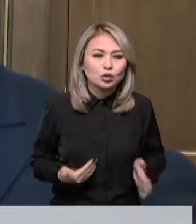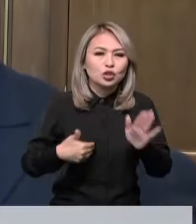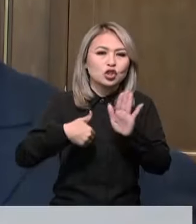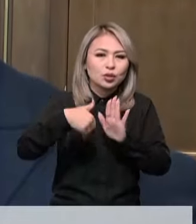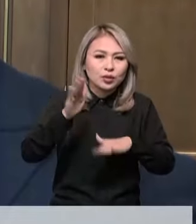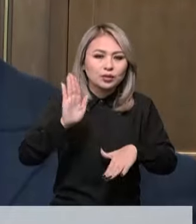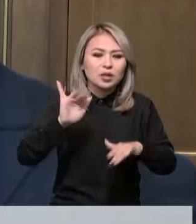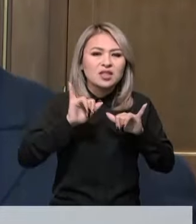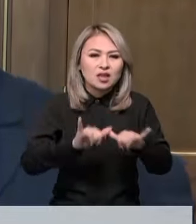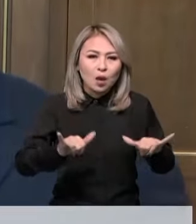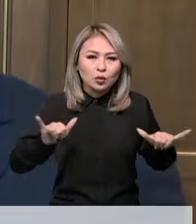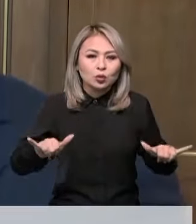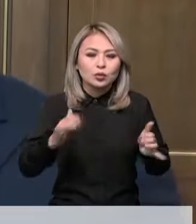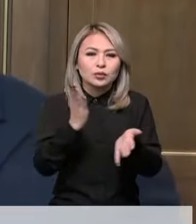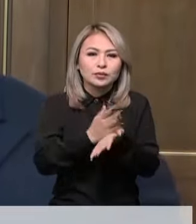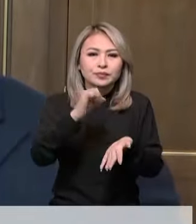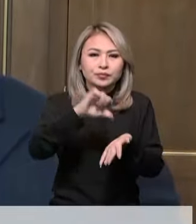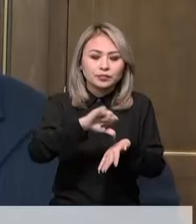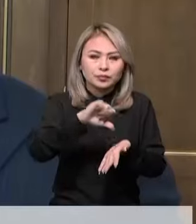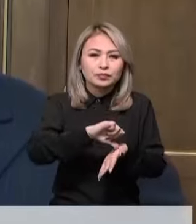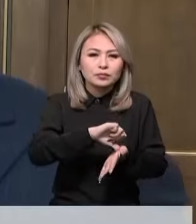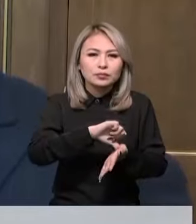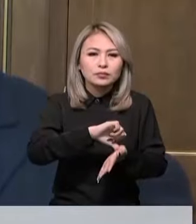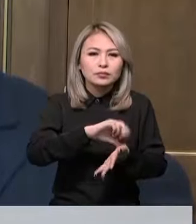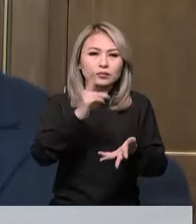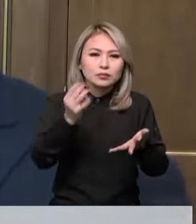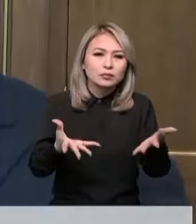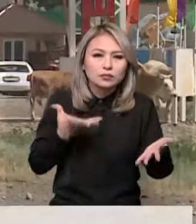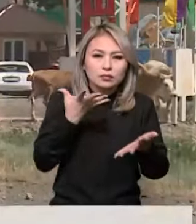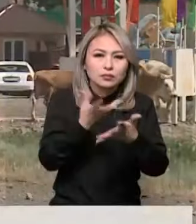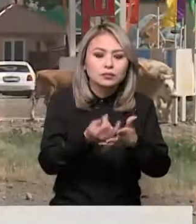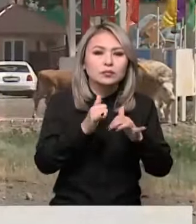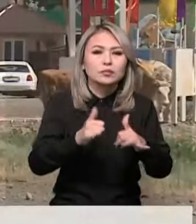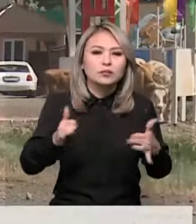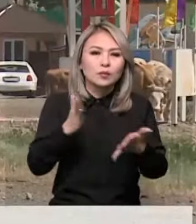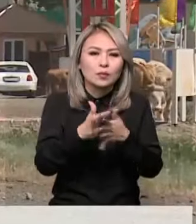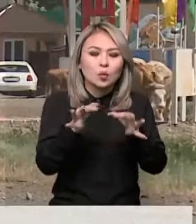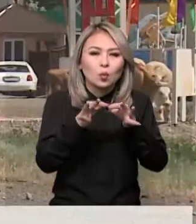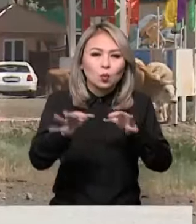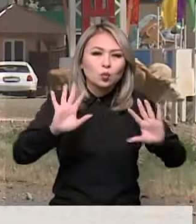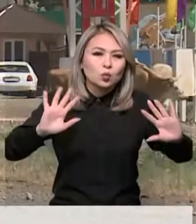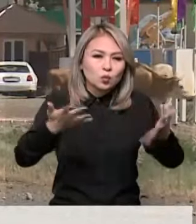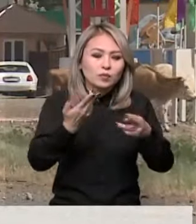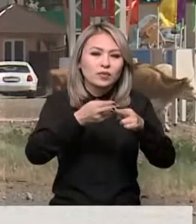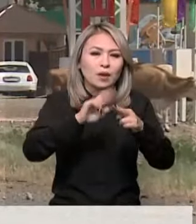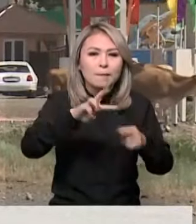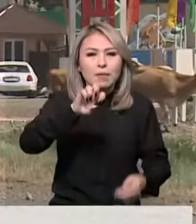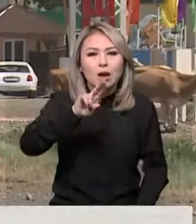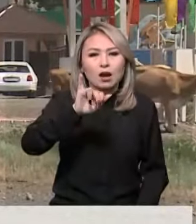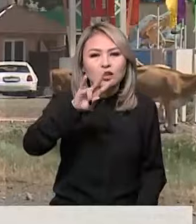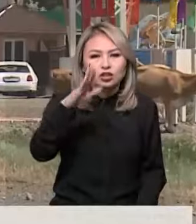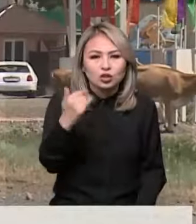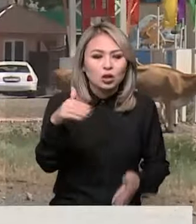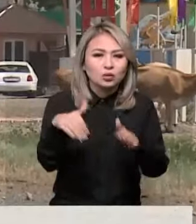дамытуға әсер ететін салалардың қаржыландырылуы да көбейген. Облыста айтулы оқиғалардың бірі Мақаншы және Жаңа